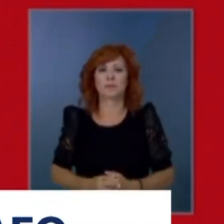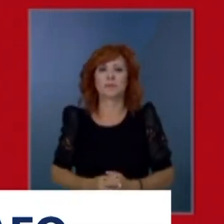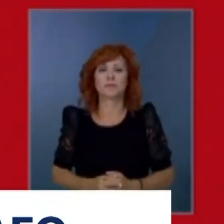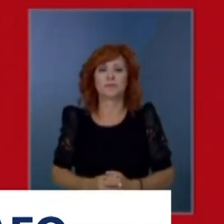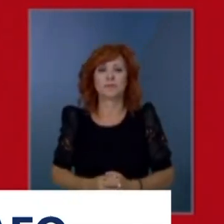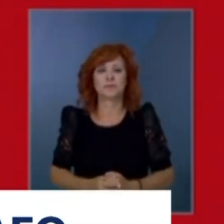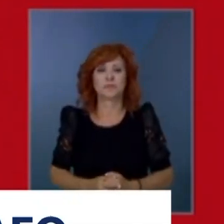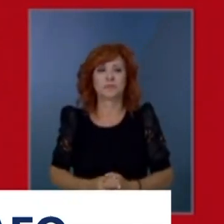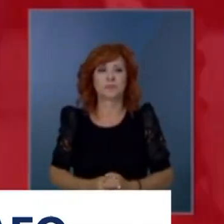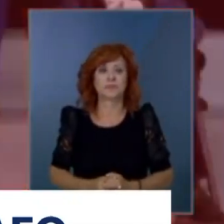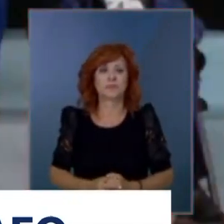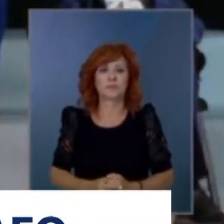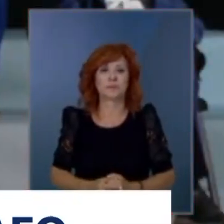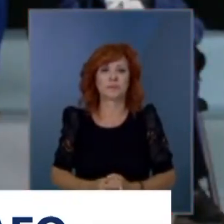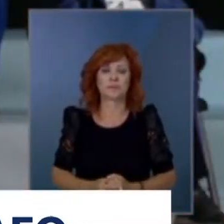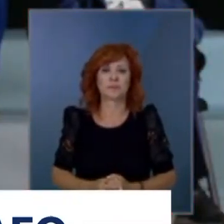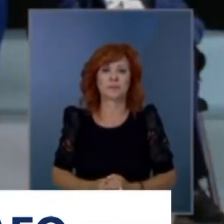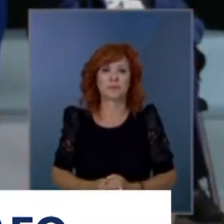Φίλες και φίλοι,